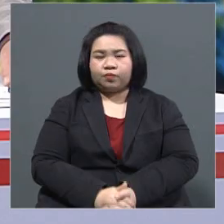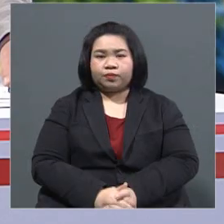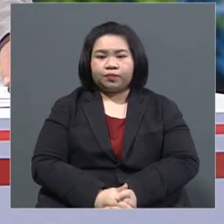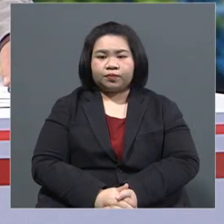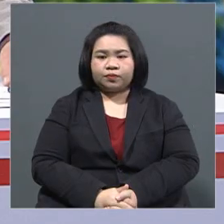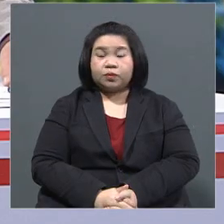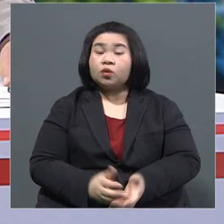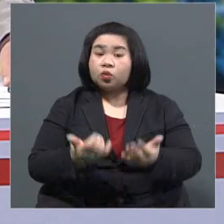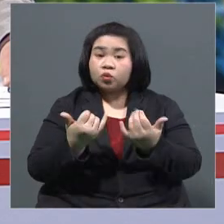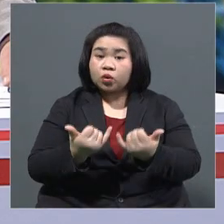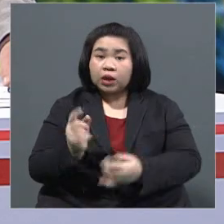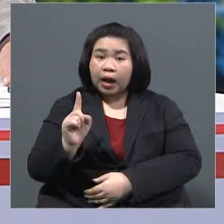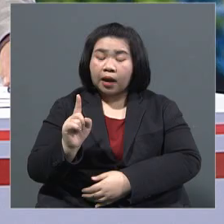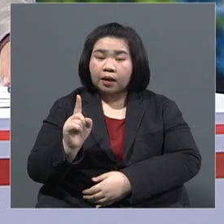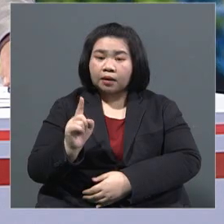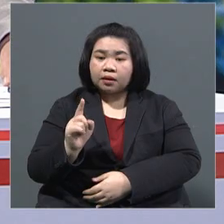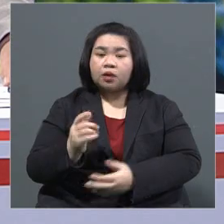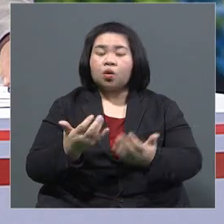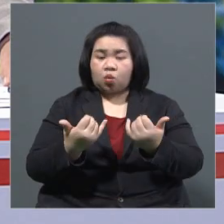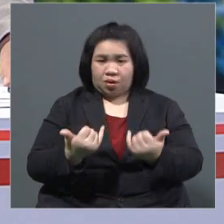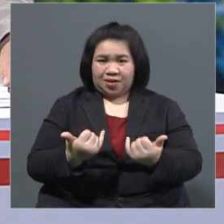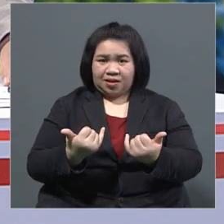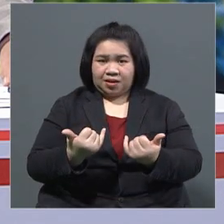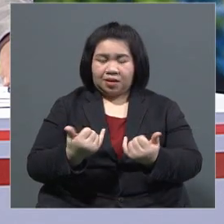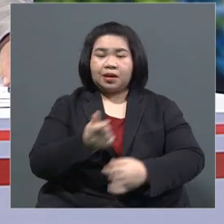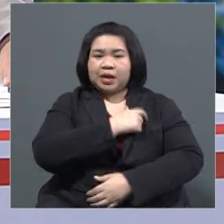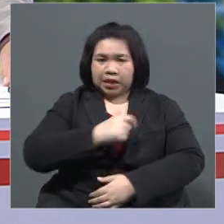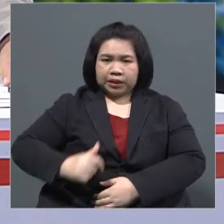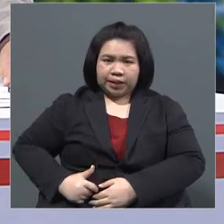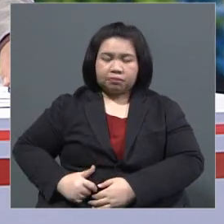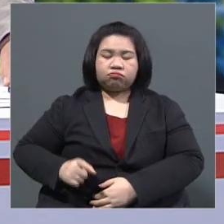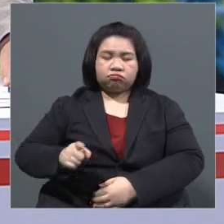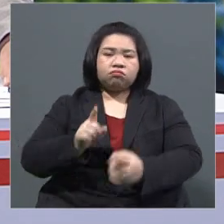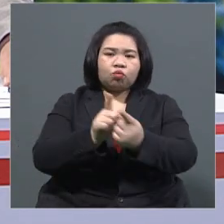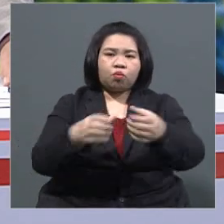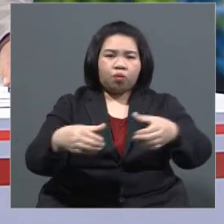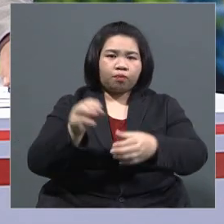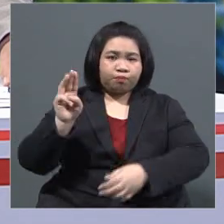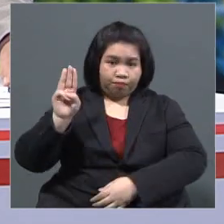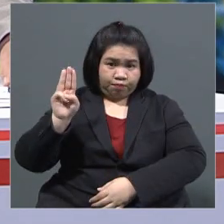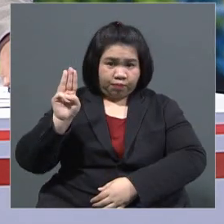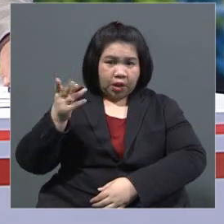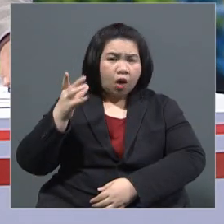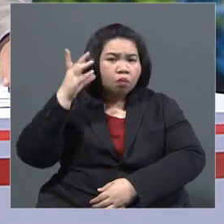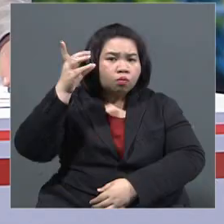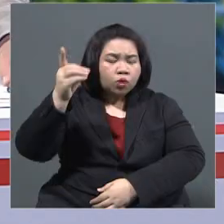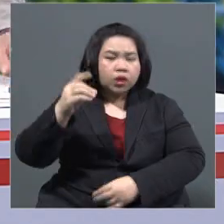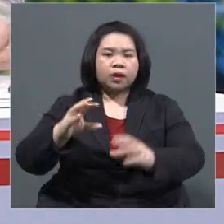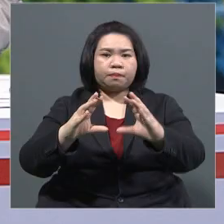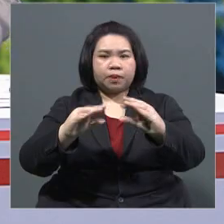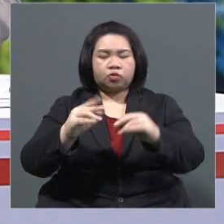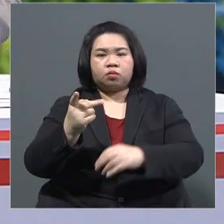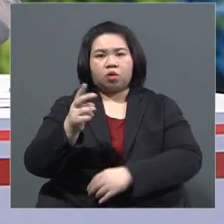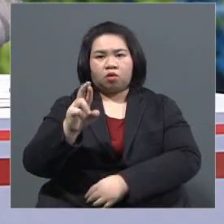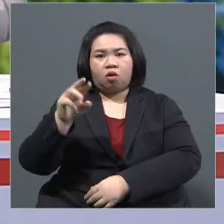ลนตอนนี้วันนี้เเฝ้าทูละอองธุรีพระบาทเพื่อถวายสัตปฏิญาณวันพรุ่งนี้นะครับก็จะประชุมครม